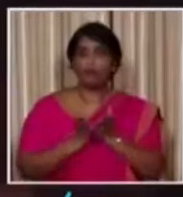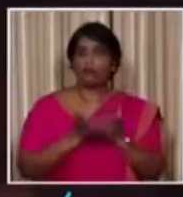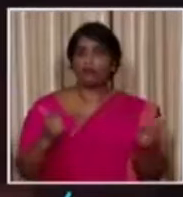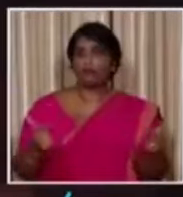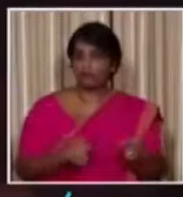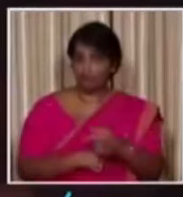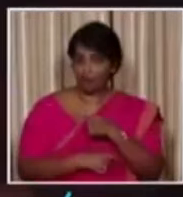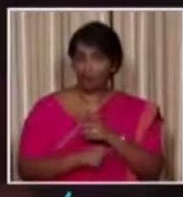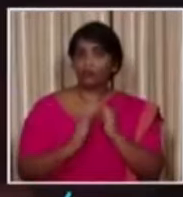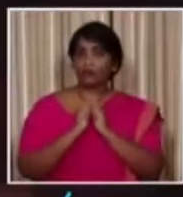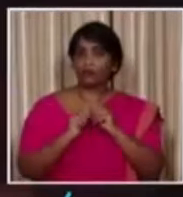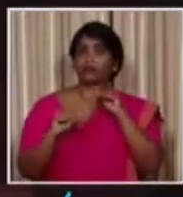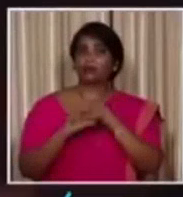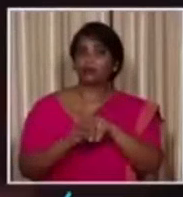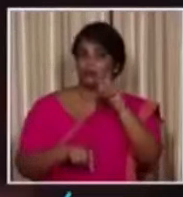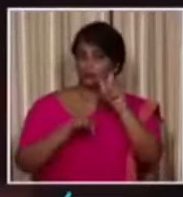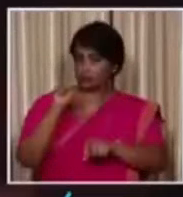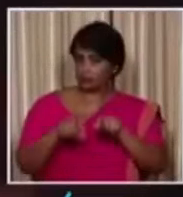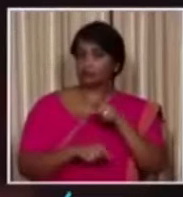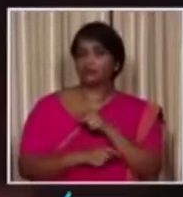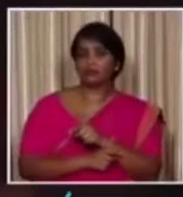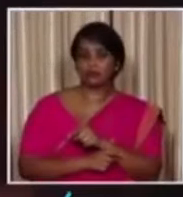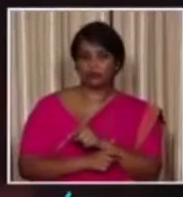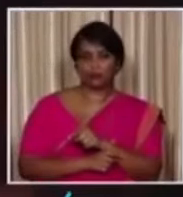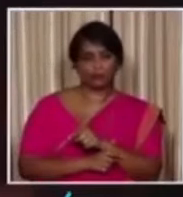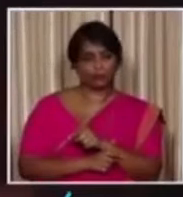වරායේ සේවය කරන නිලධාරින්ට